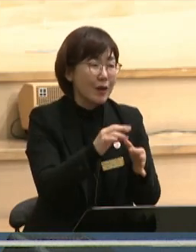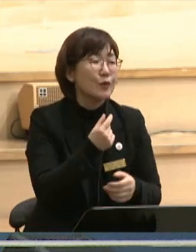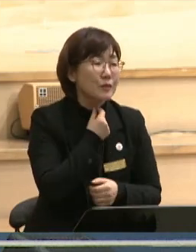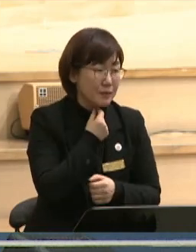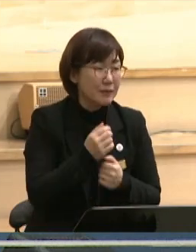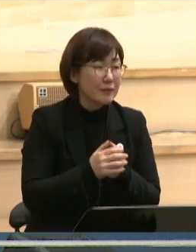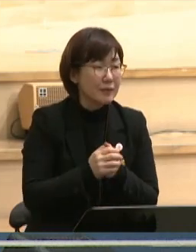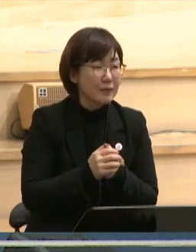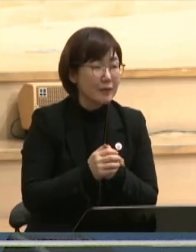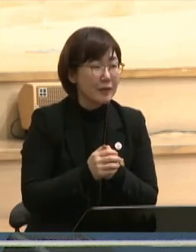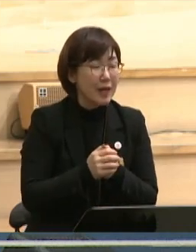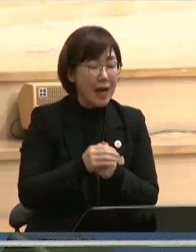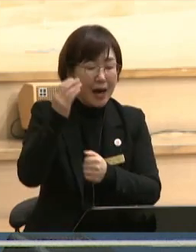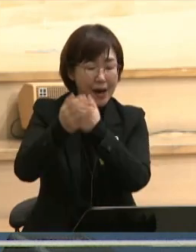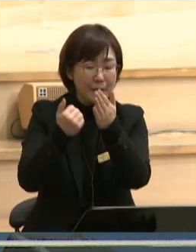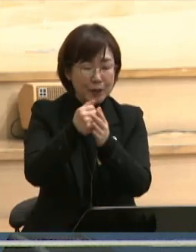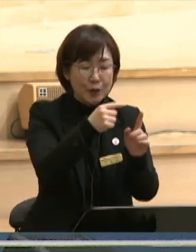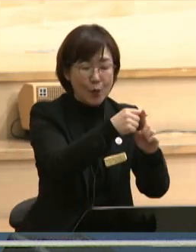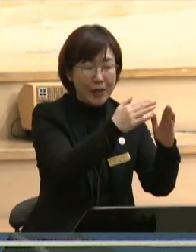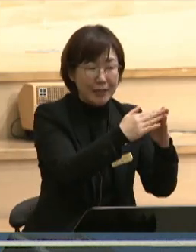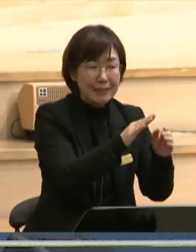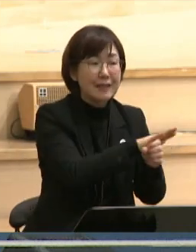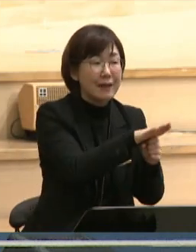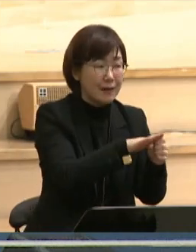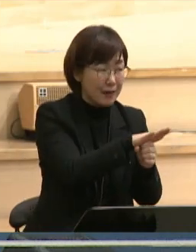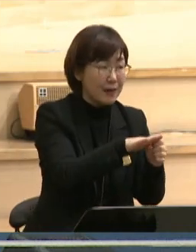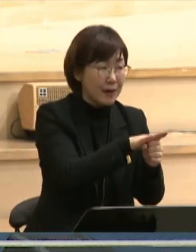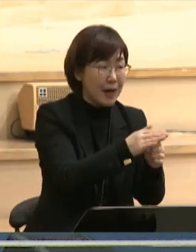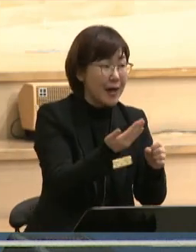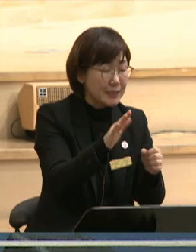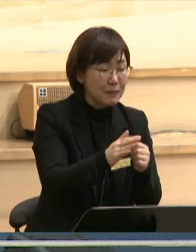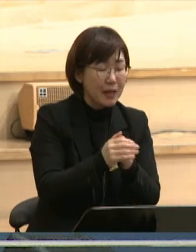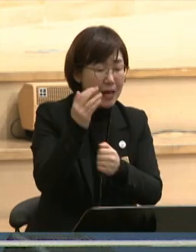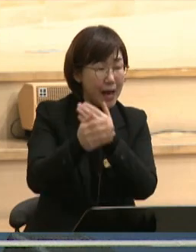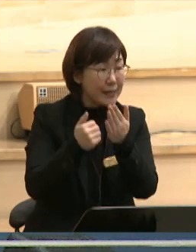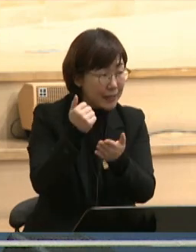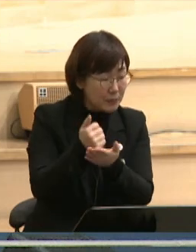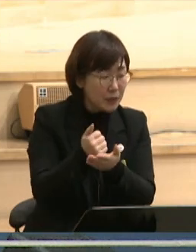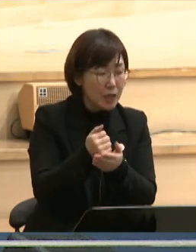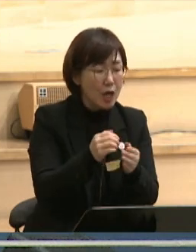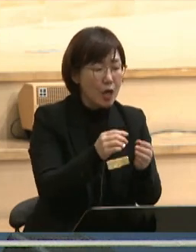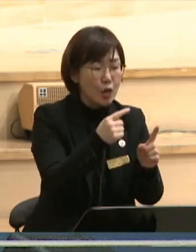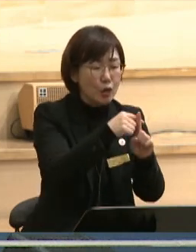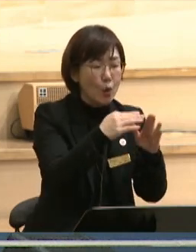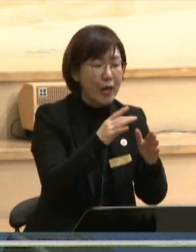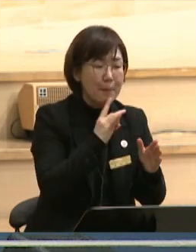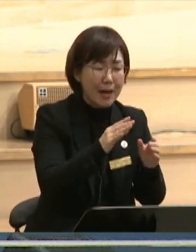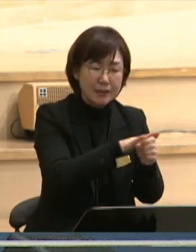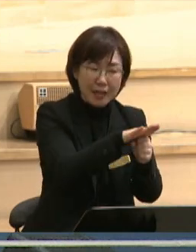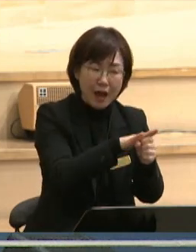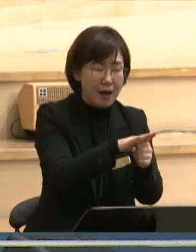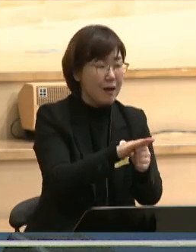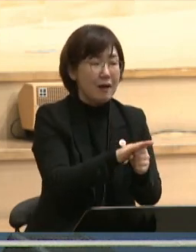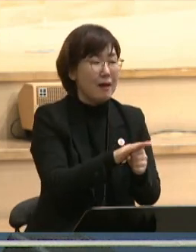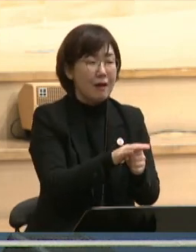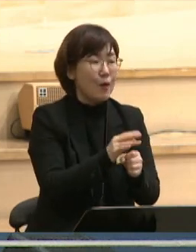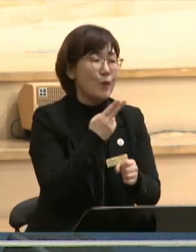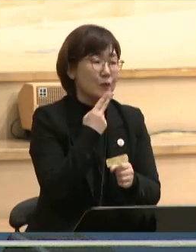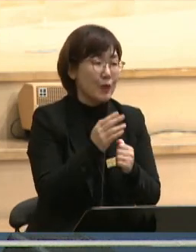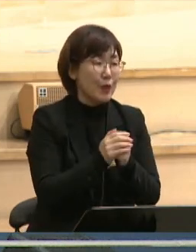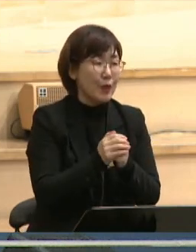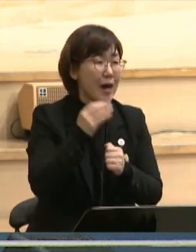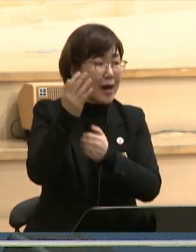여러분 하나님은 교회를 사랑하십니다 그러나 하나님은 교회만을 사랑하지는 않습니다 하나님은